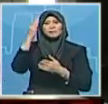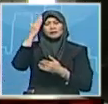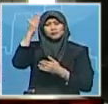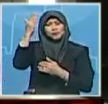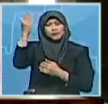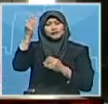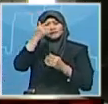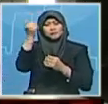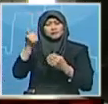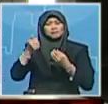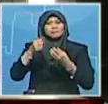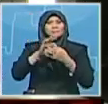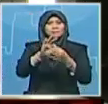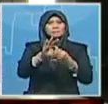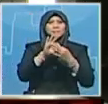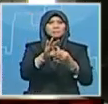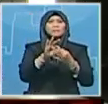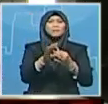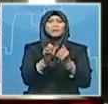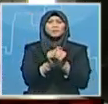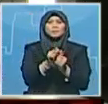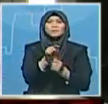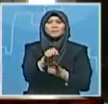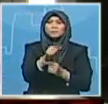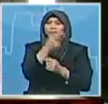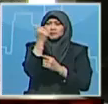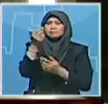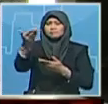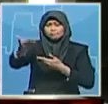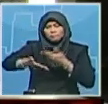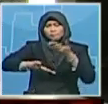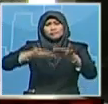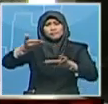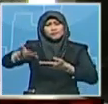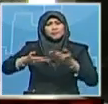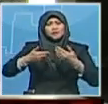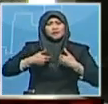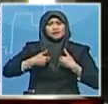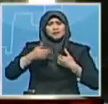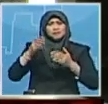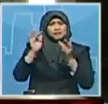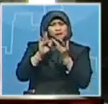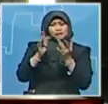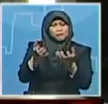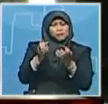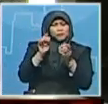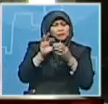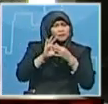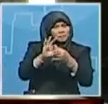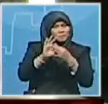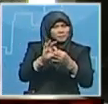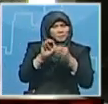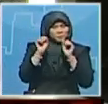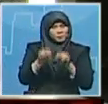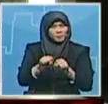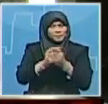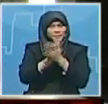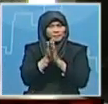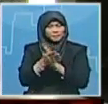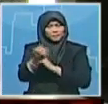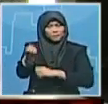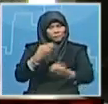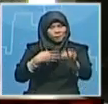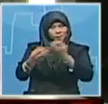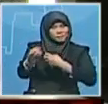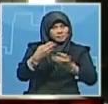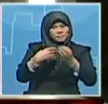kita bekerjasama baik dengan mereka dan kita memang mengalu-alukan kalau ada pihak nak bekerjasama dengan kita menjadi pemberi